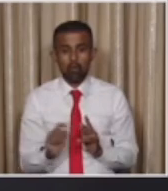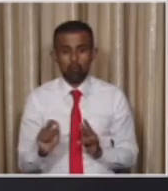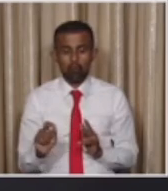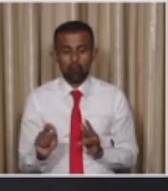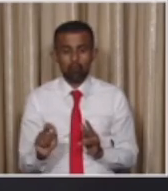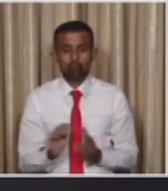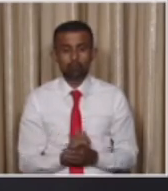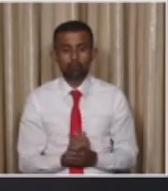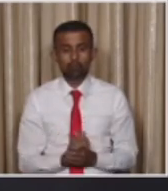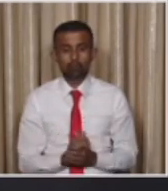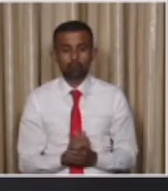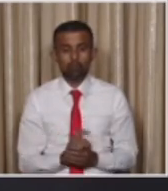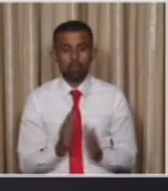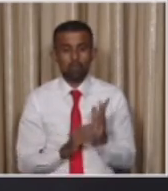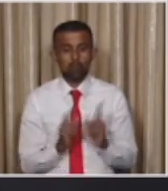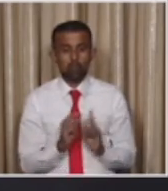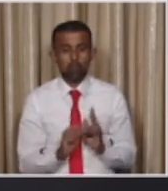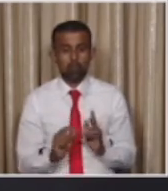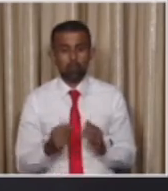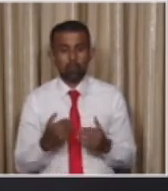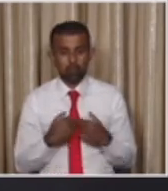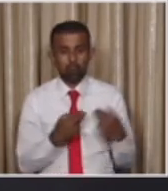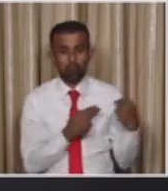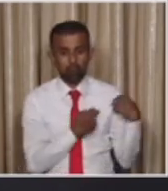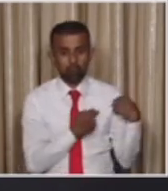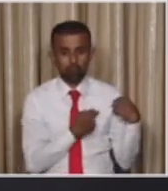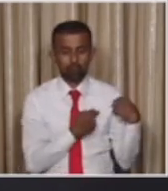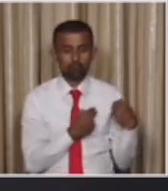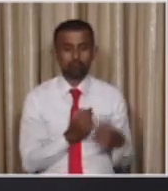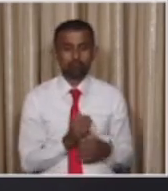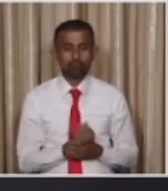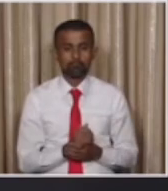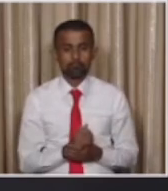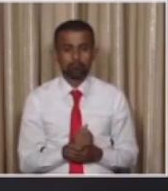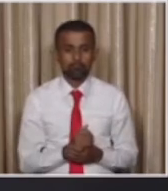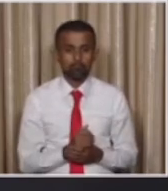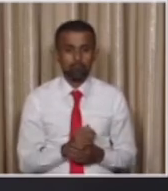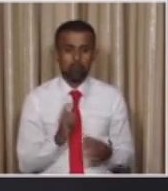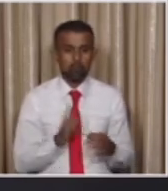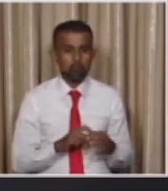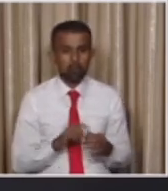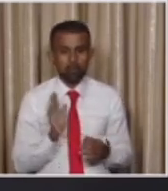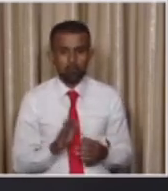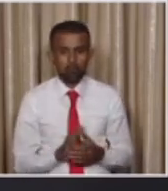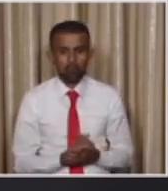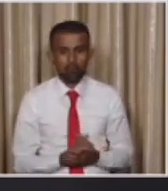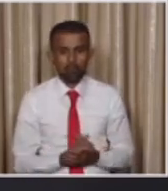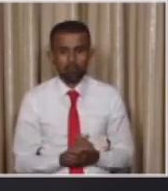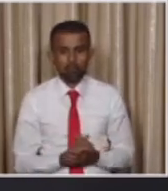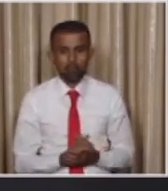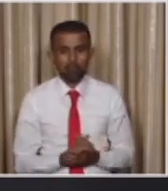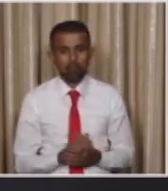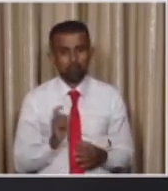සහ අමාත්‍යාංශය හැටියට අපි බැඳී සිටිනවා. යම් යම් ප්‍රශ්න තිබුණා, නොතිබුණා